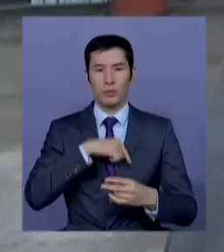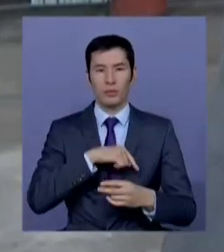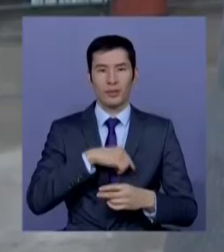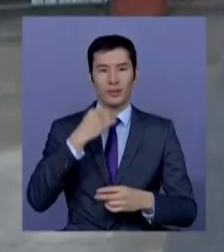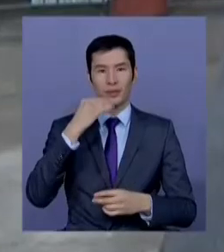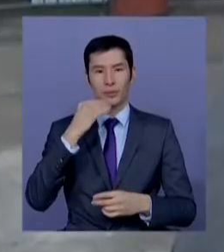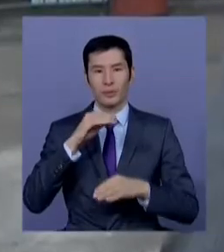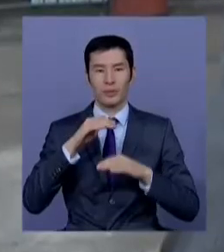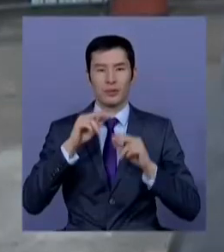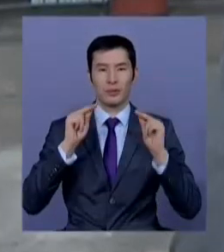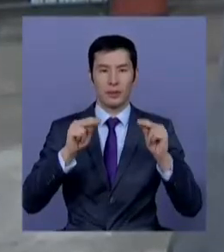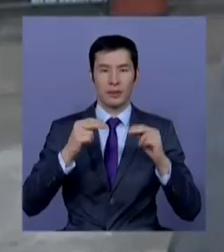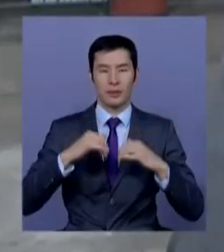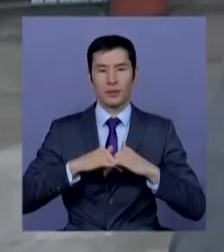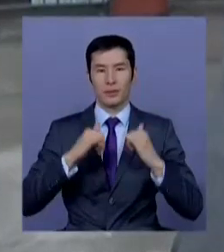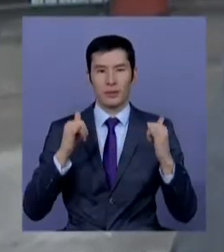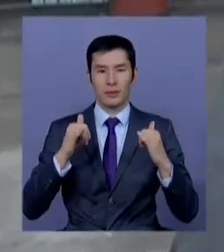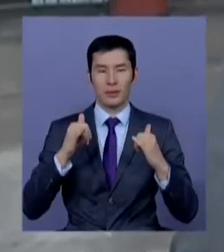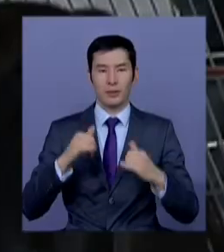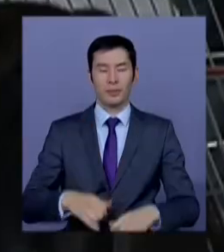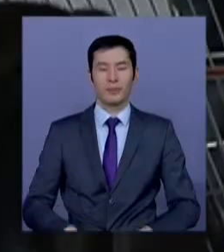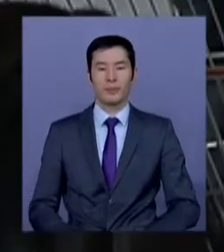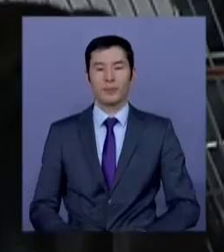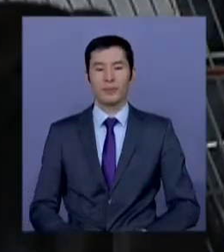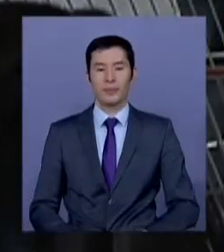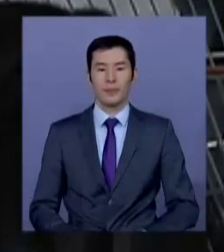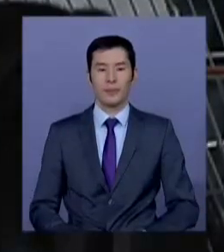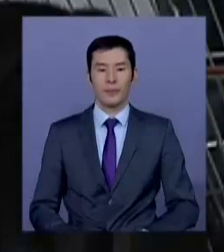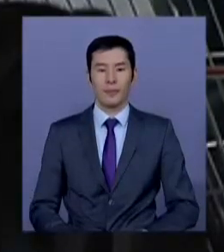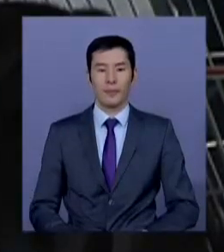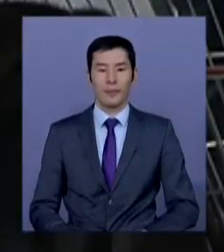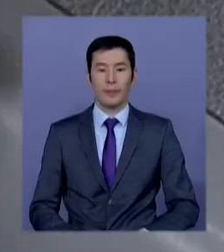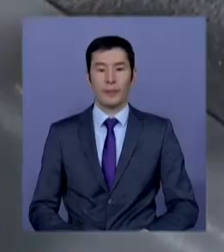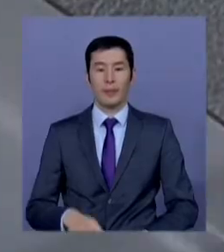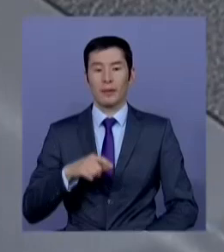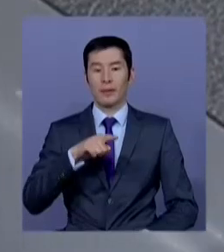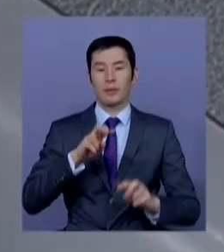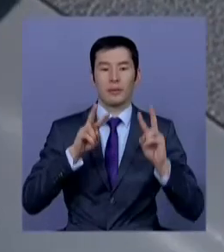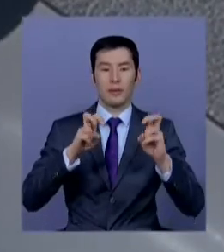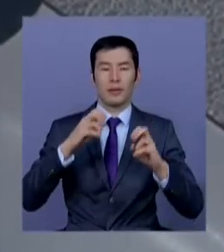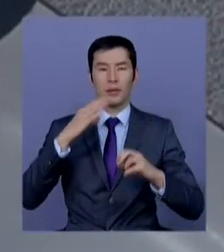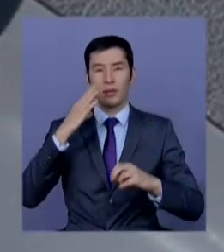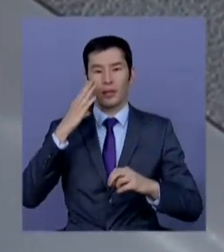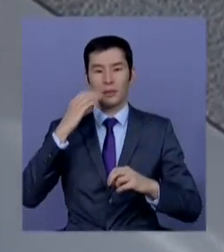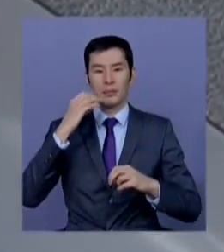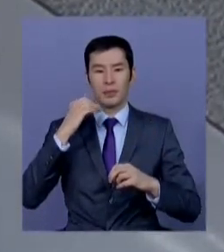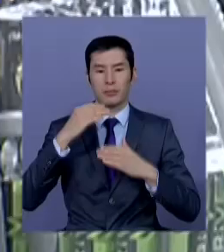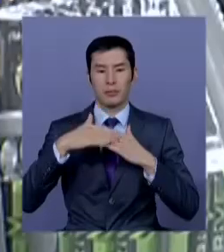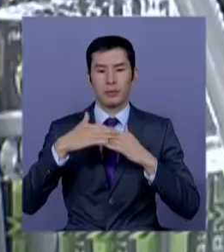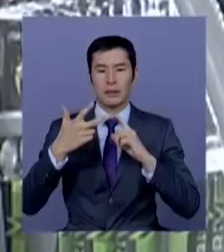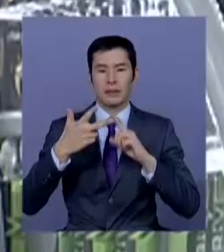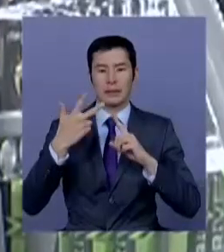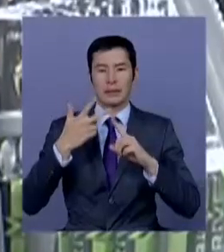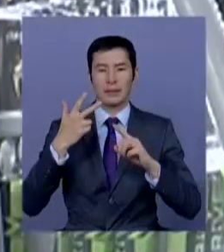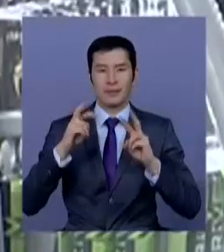барлығын осы кассаның алдында көрсетеді. Бұл Алматы адалдық алаңы аясында ашылған осымен үшінші